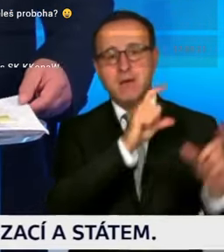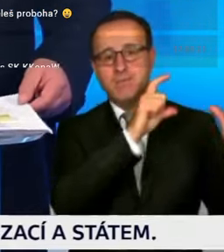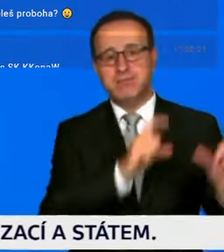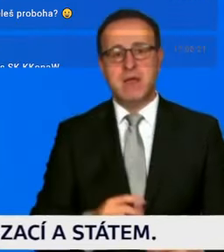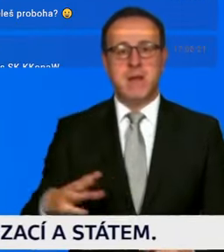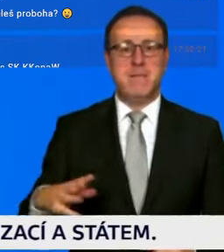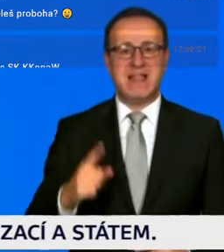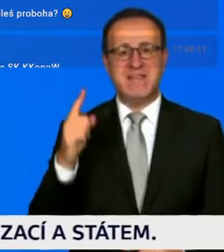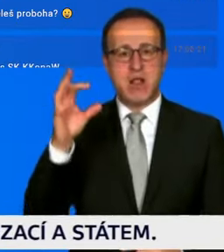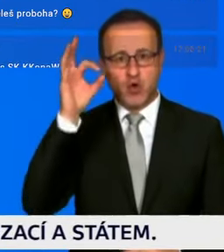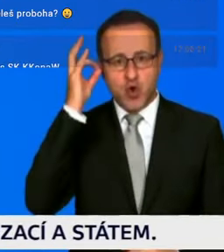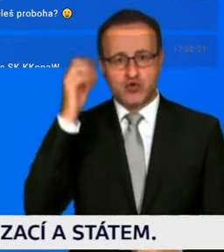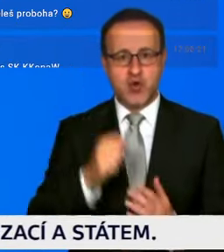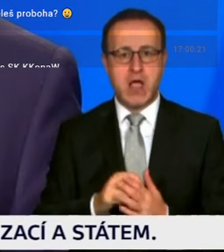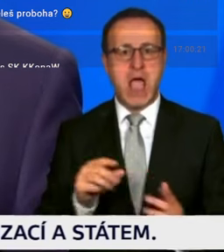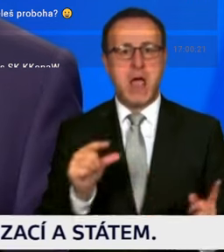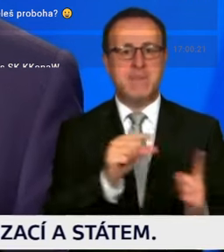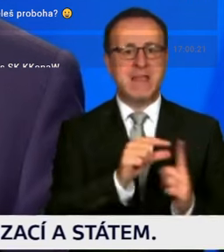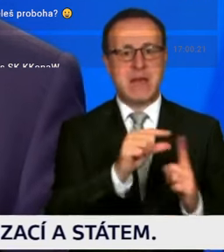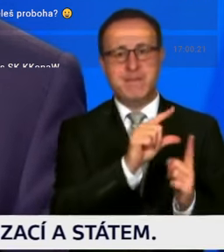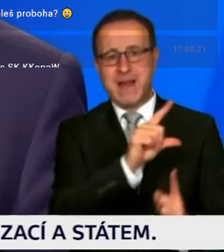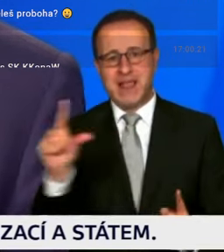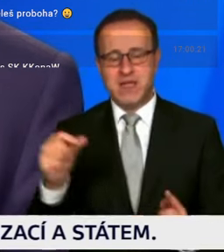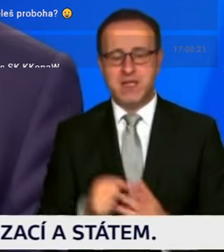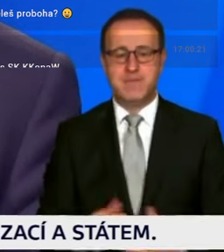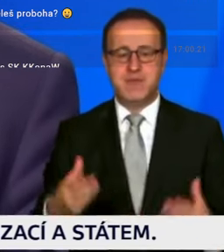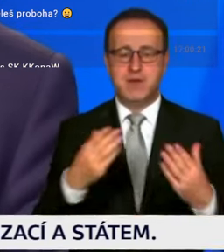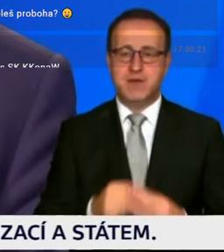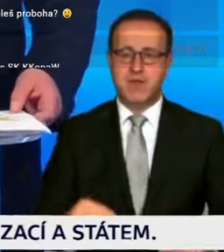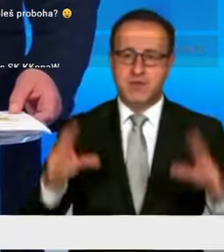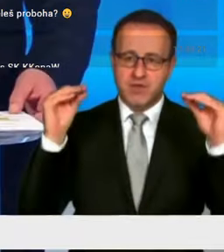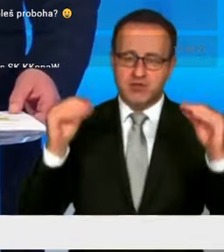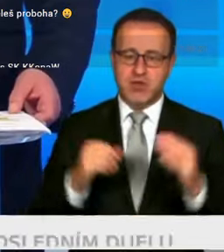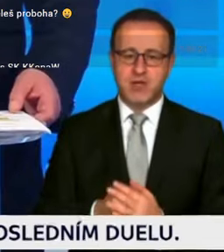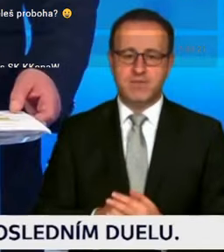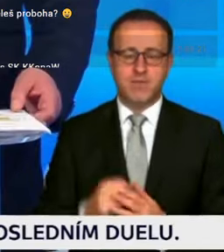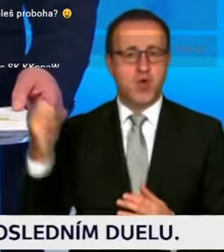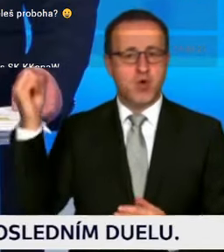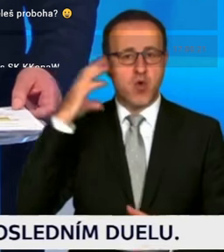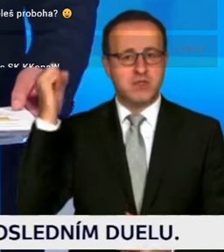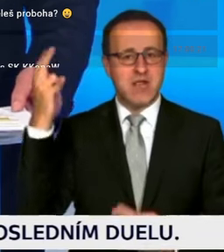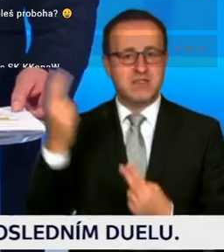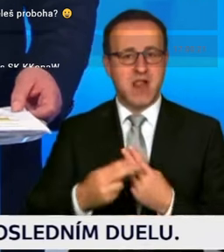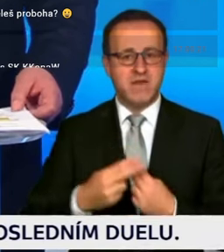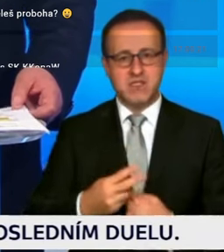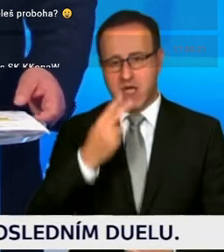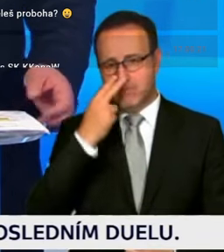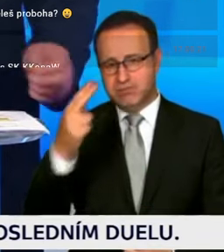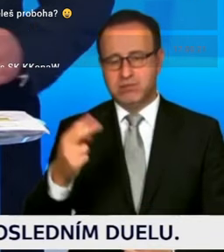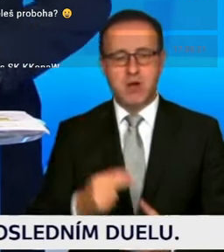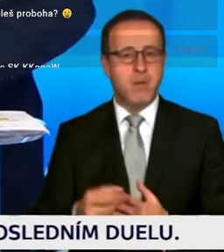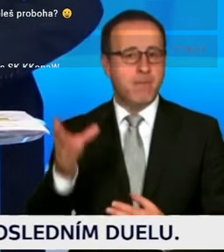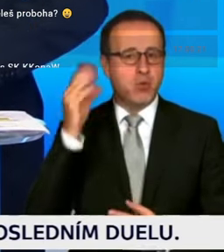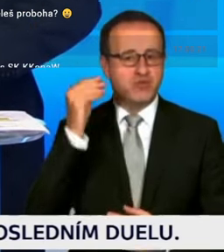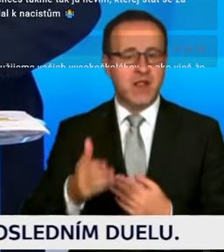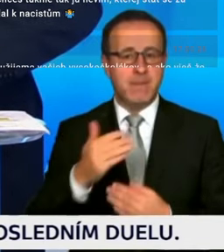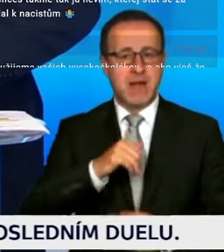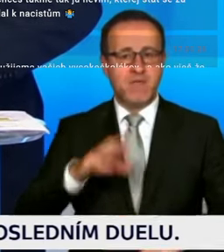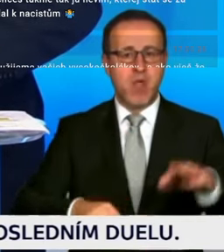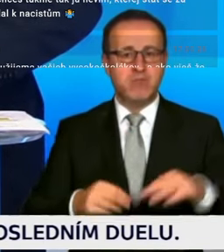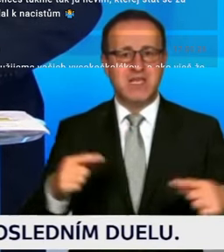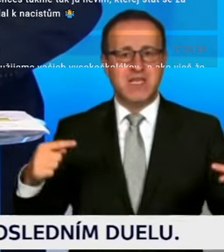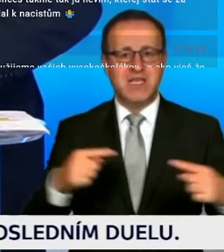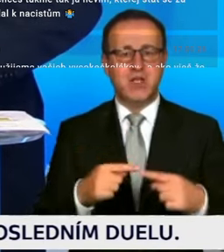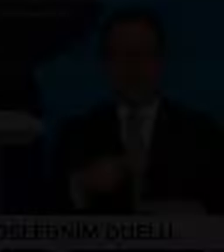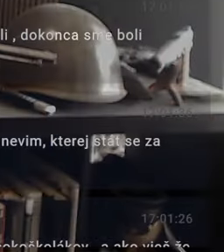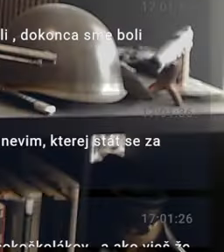Korčok a Peter pelegrini príjemný večer na Slovensku v rozhlase a v televízii ste sledovali a počúvali predvolebný Duel s kandidátmi